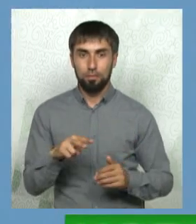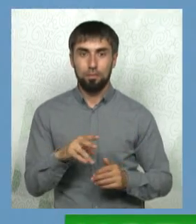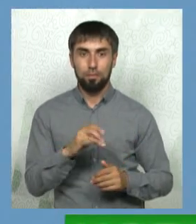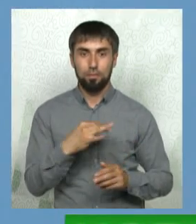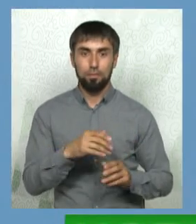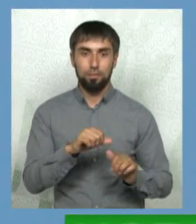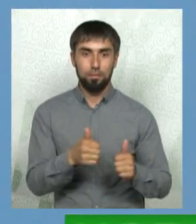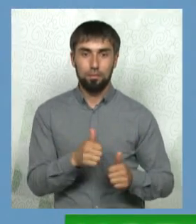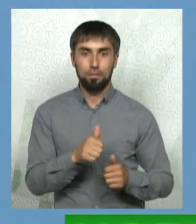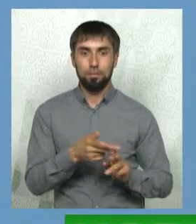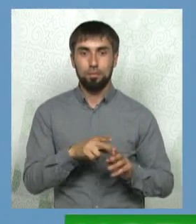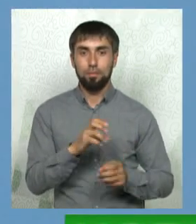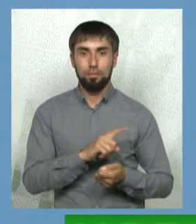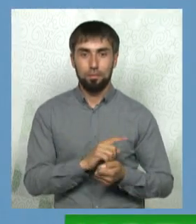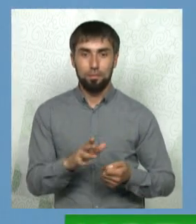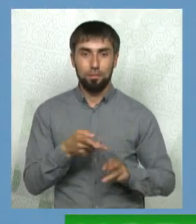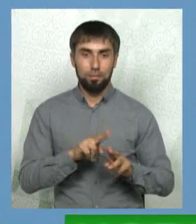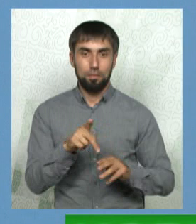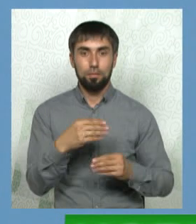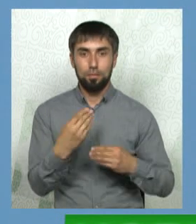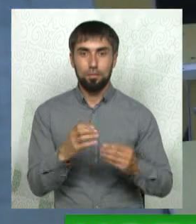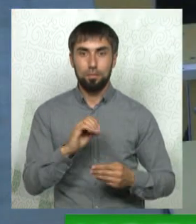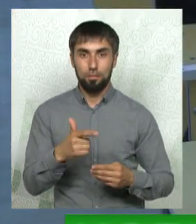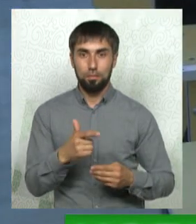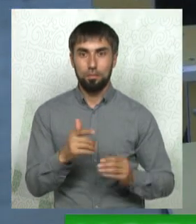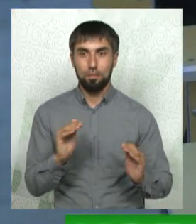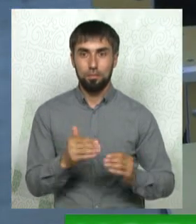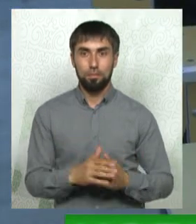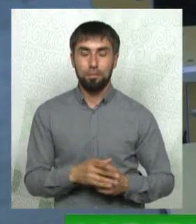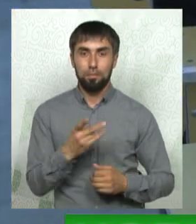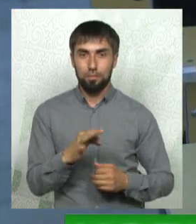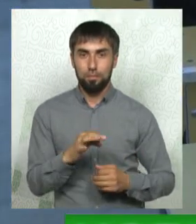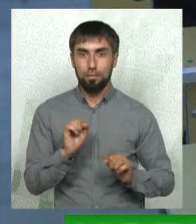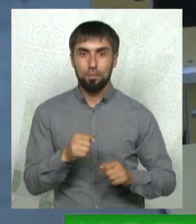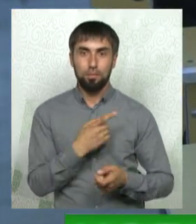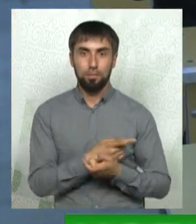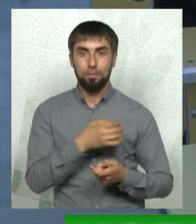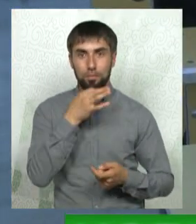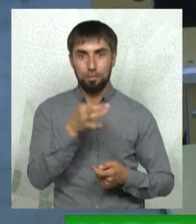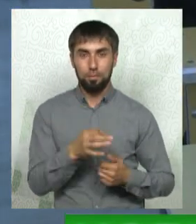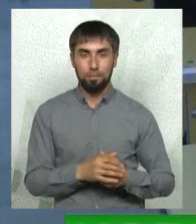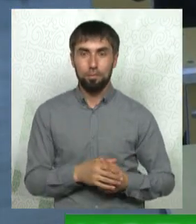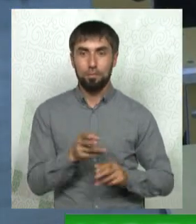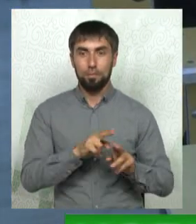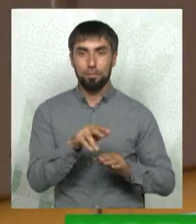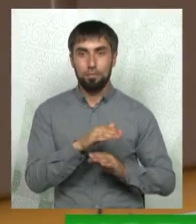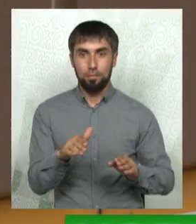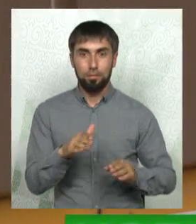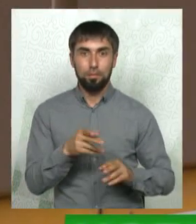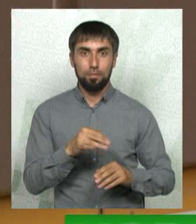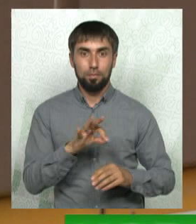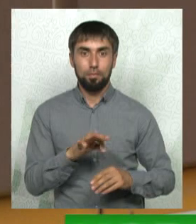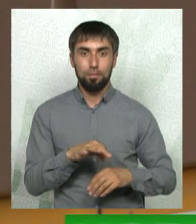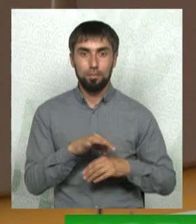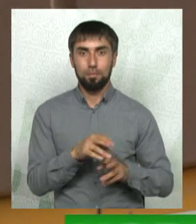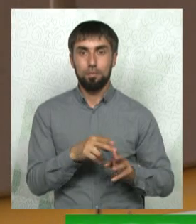форма экзамена не обязательна, потому здесь сдающих ЕГЭ в разы меньше. Однако можно смело заявить, эти ребята упорно идут к заветным